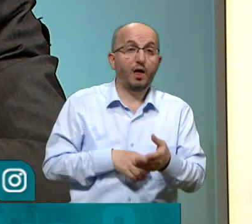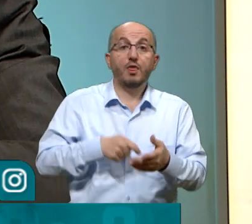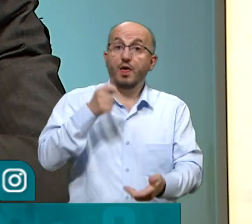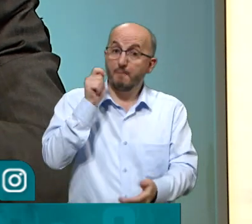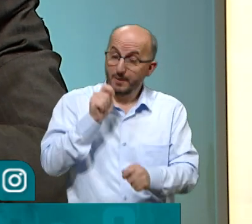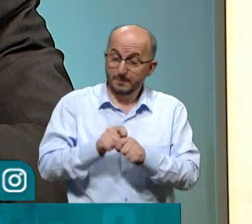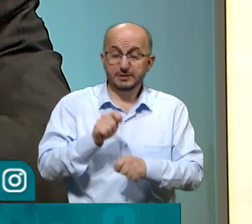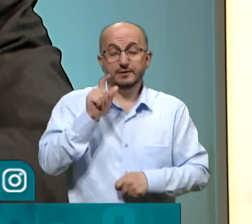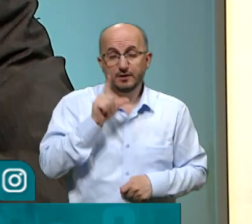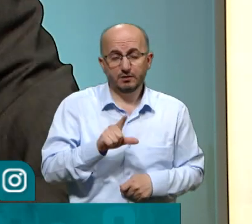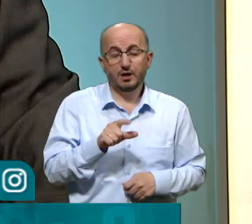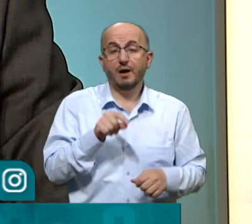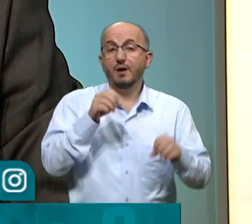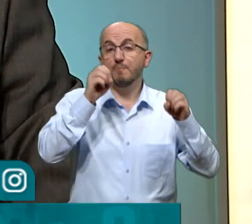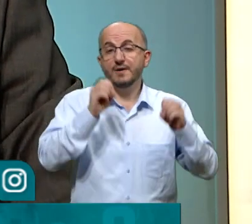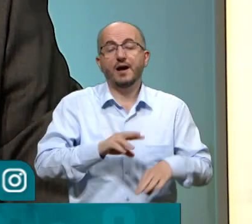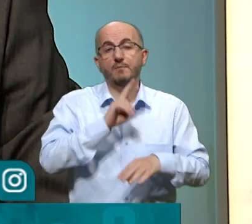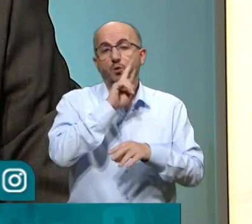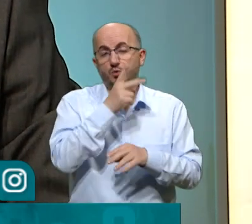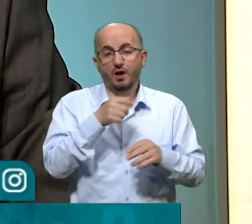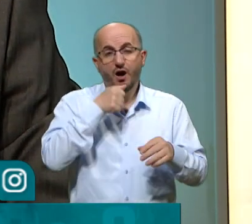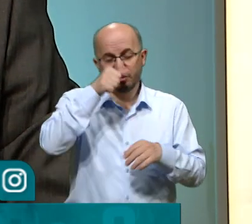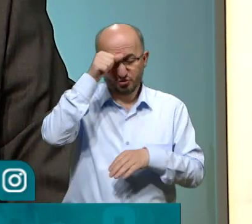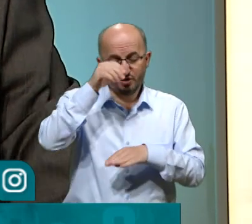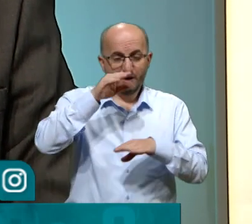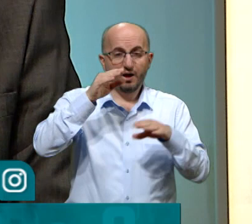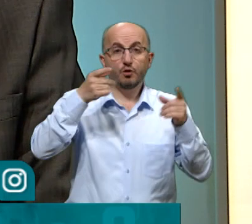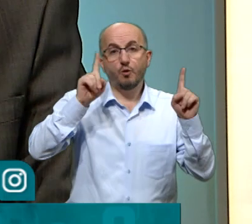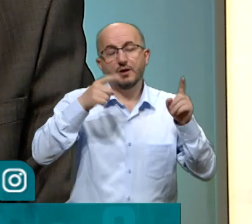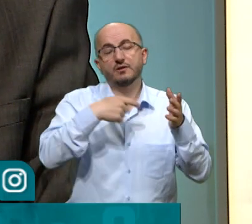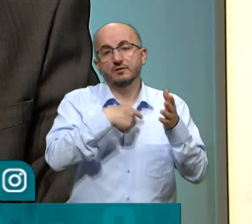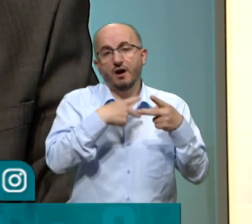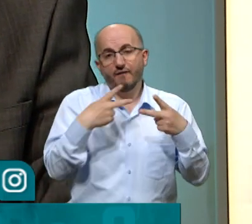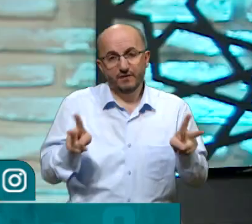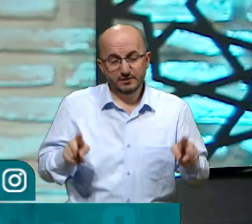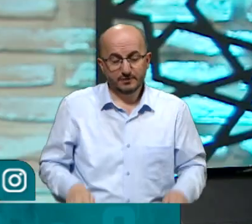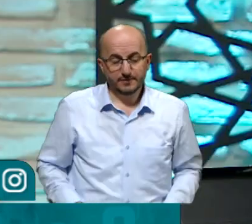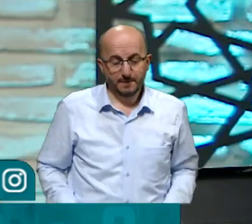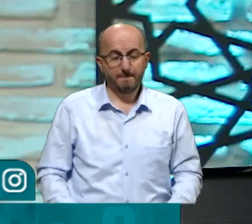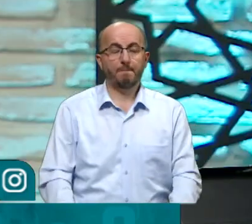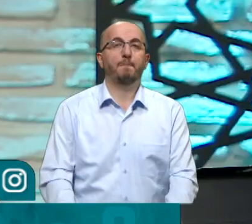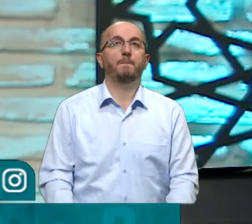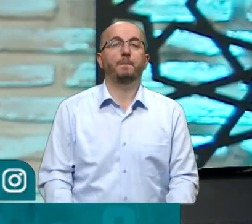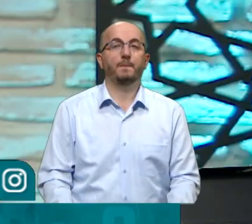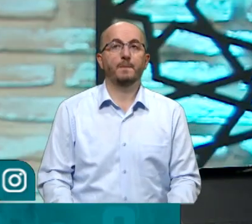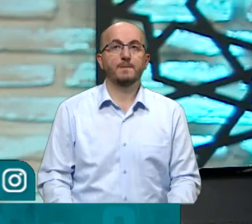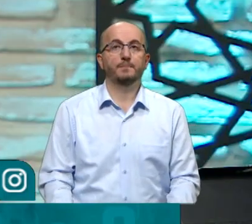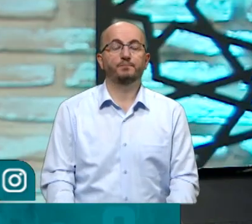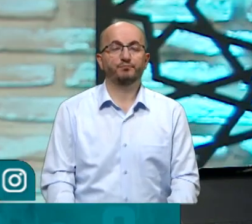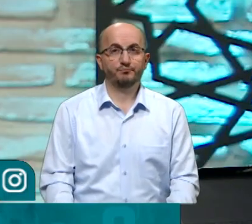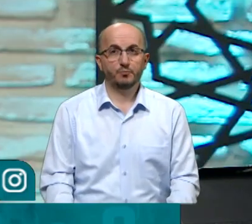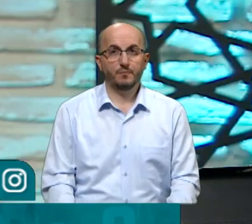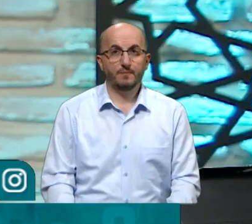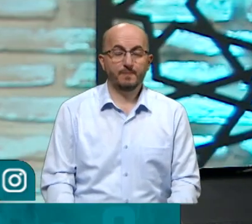getirilecek ama bunları tek günahı Hac taraf yapıldığında af ortadan kalkıyor Peki teşekkür ederiz bir telefon